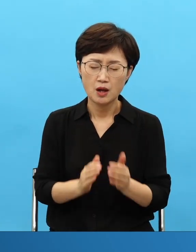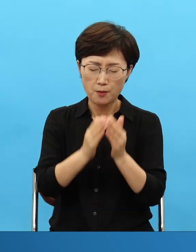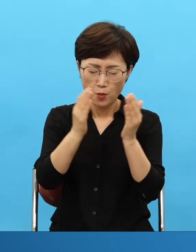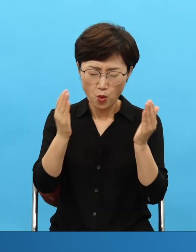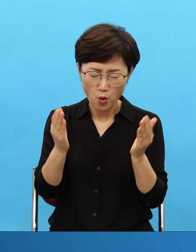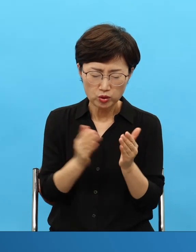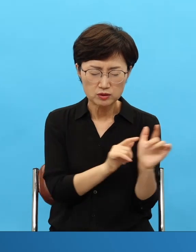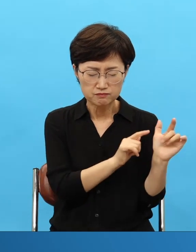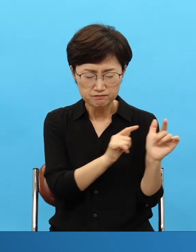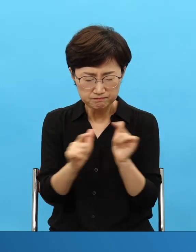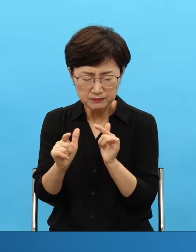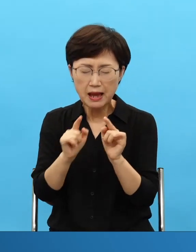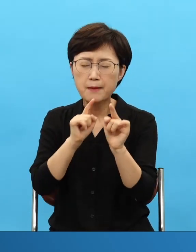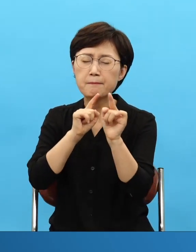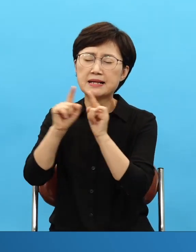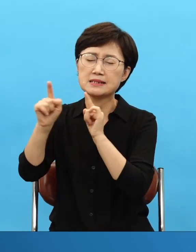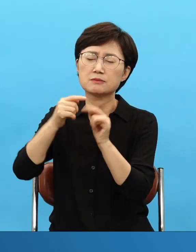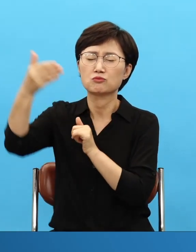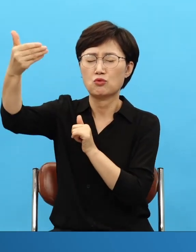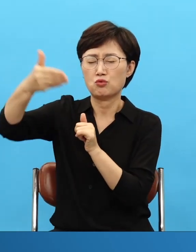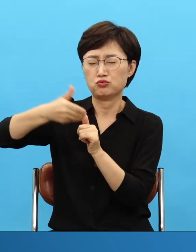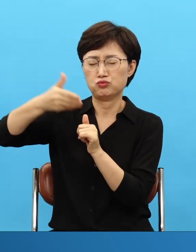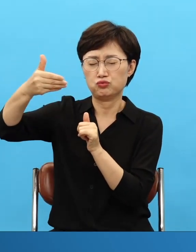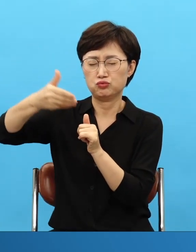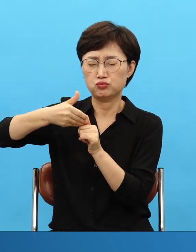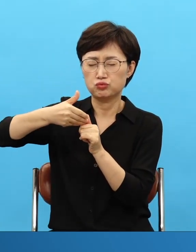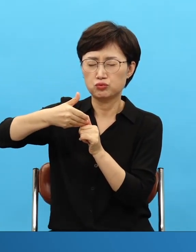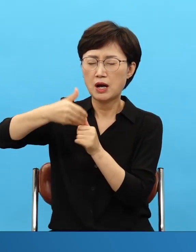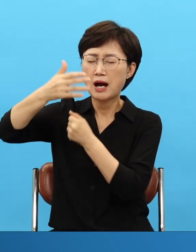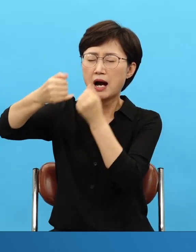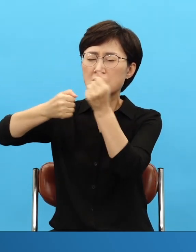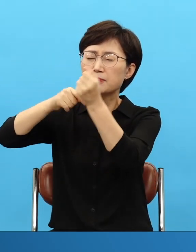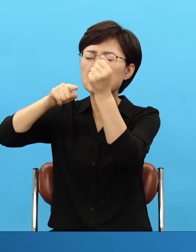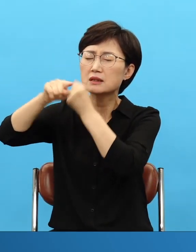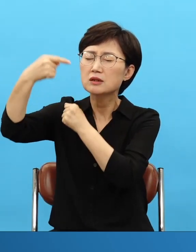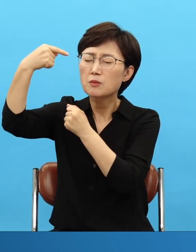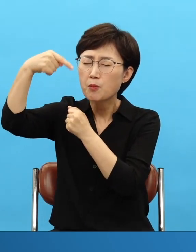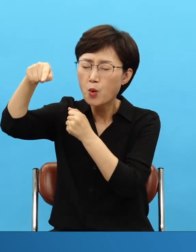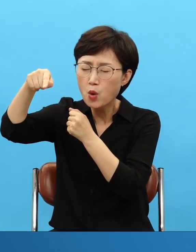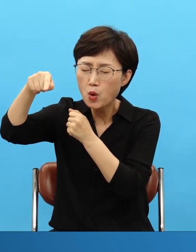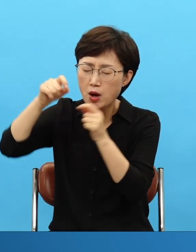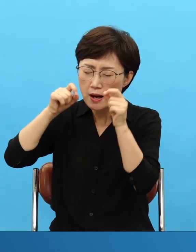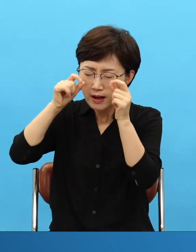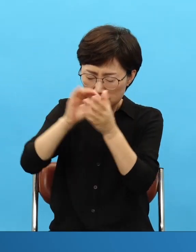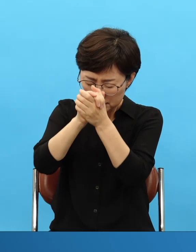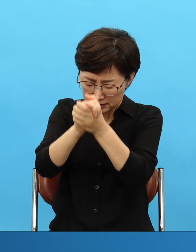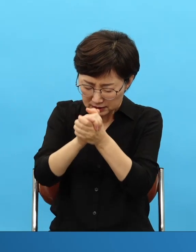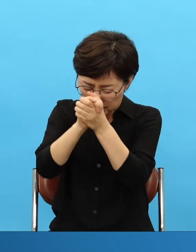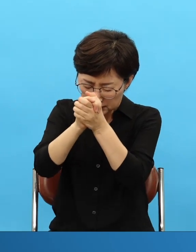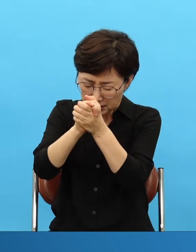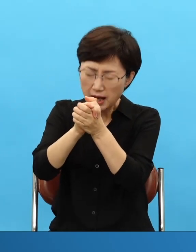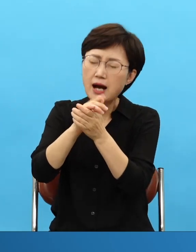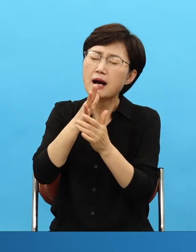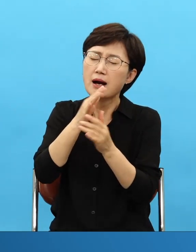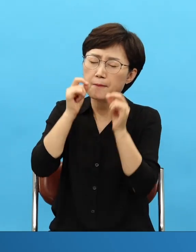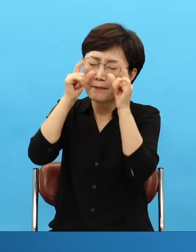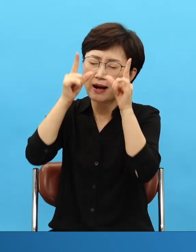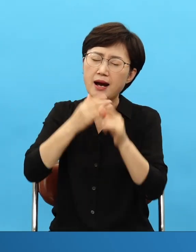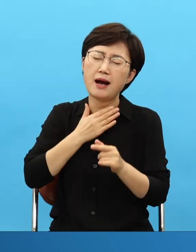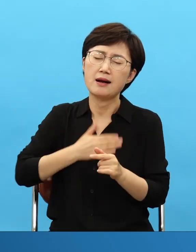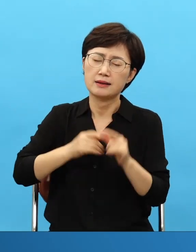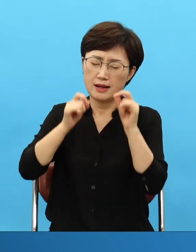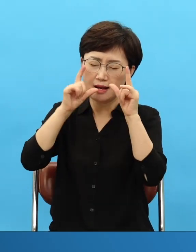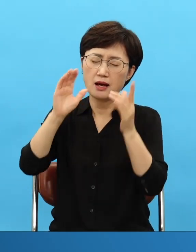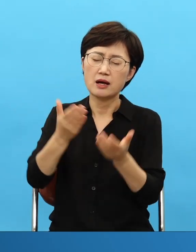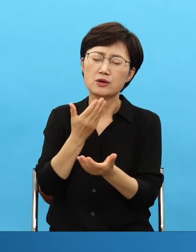것을 말씀으로 주시는 하나님의 의도가 기도를 통해 확인되게 하여 주옵소서. Lead us to confirm in prayer your